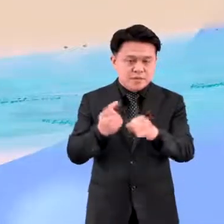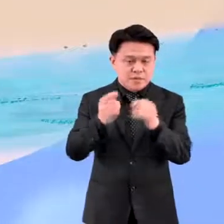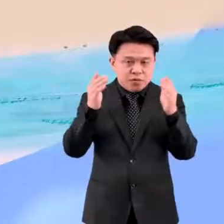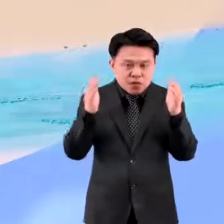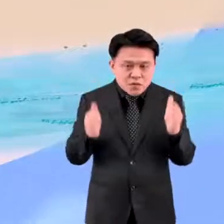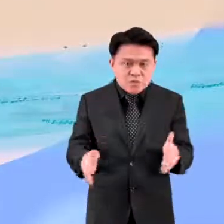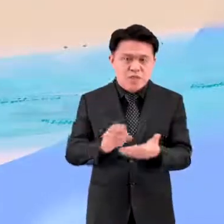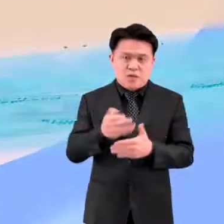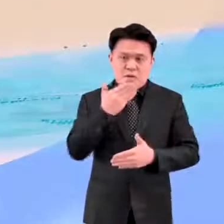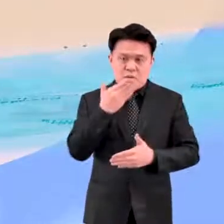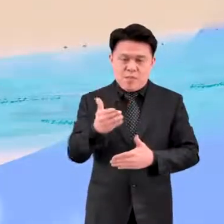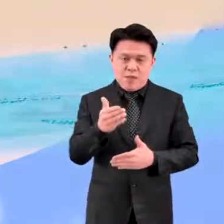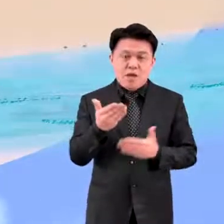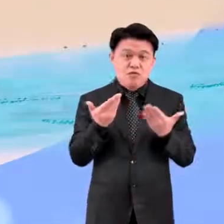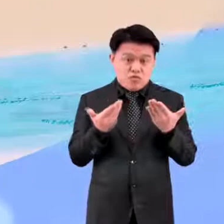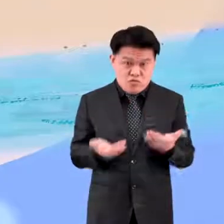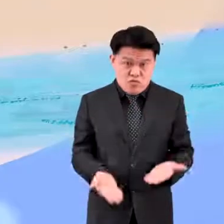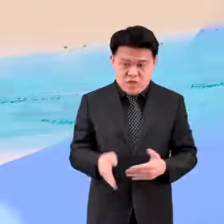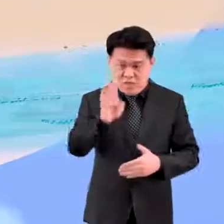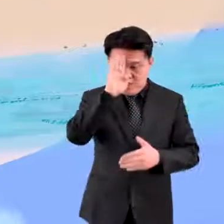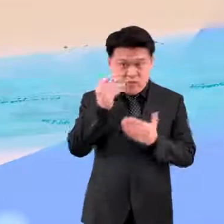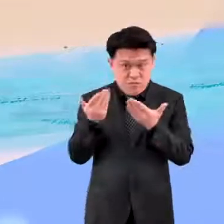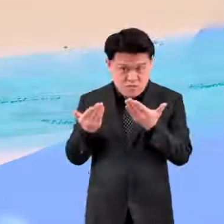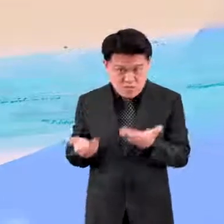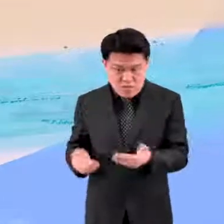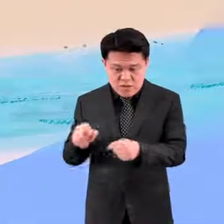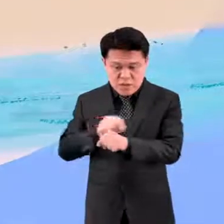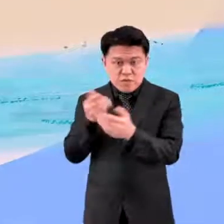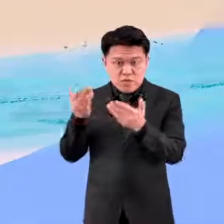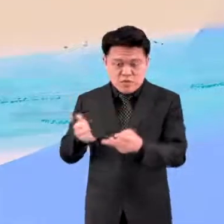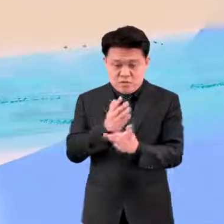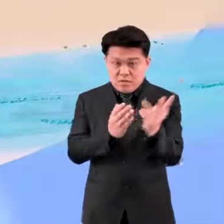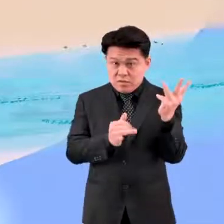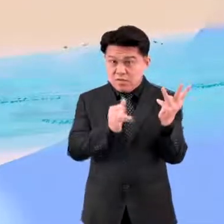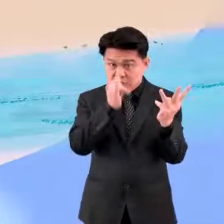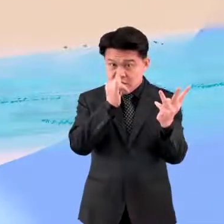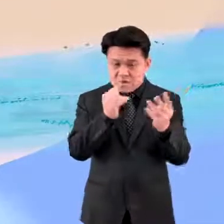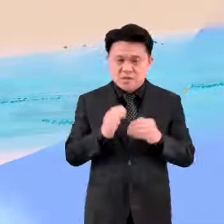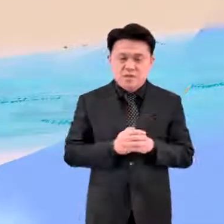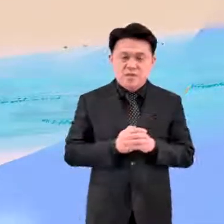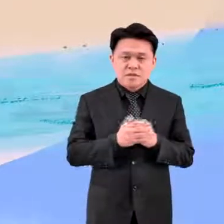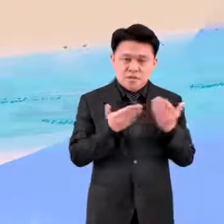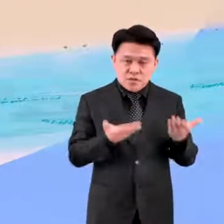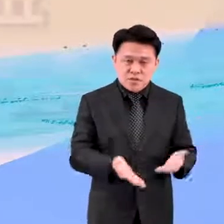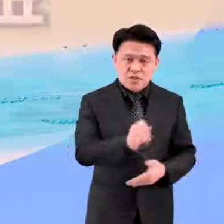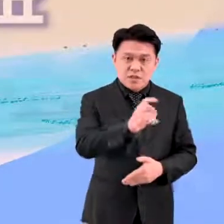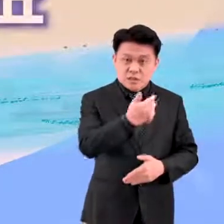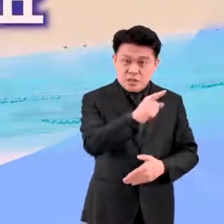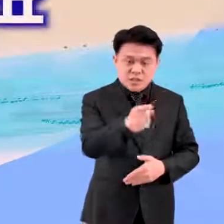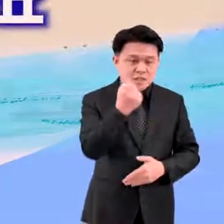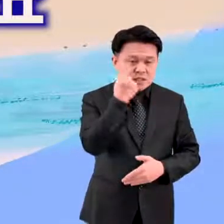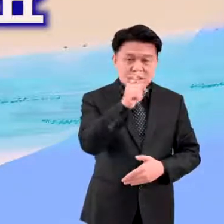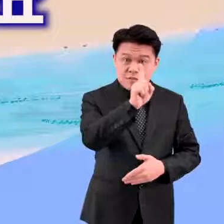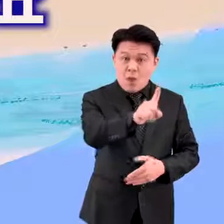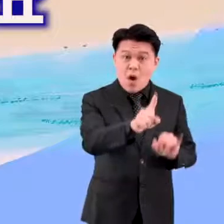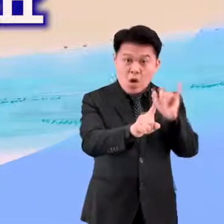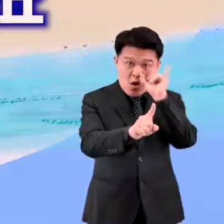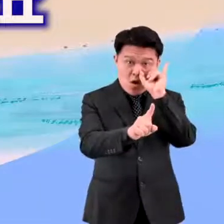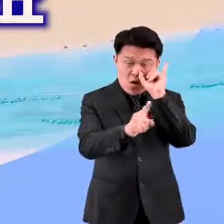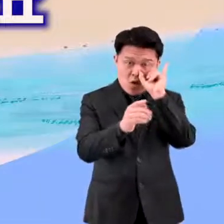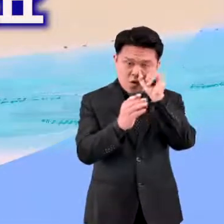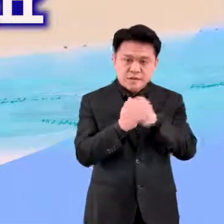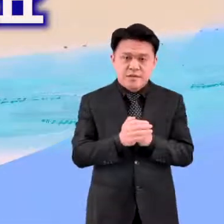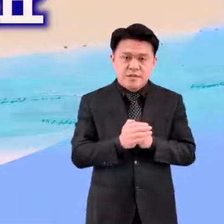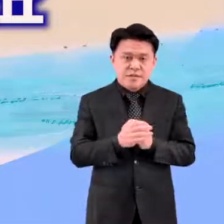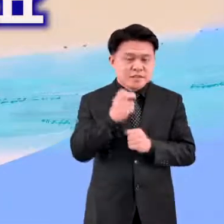경우 1년에 사용할 수 있는 연가, 병가, 특별 휴가가 있습니다. 연가는 한